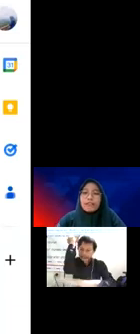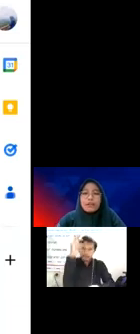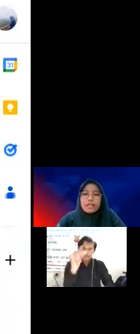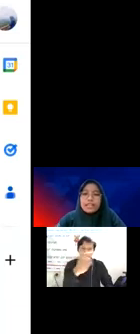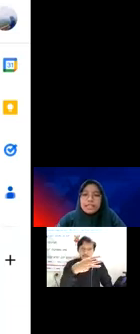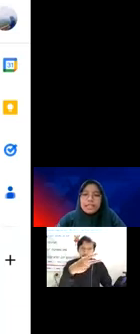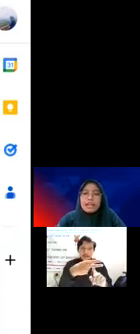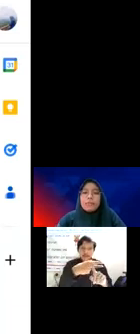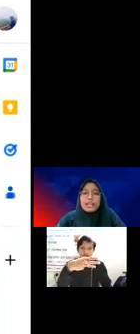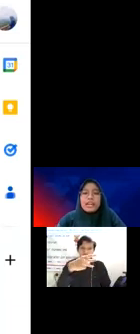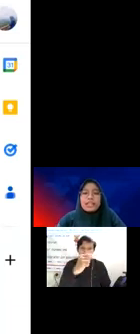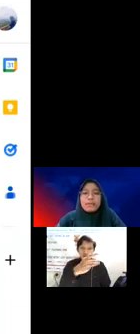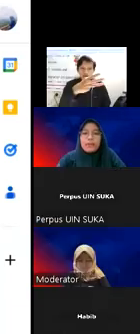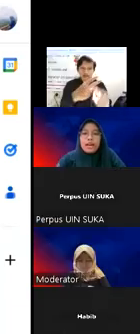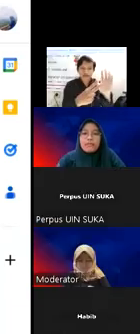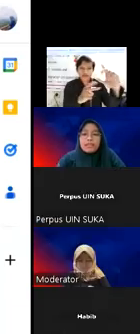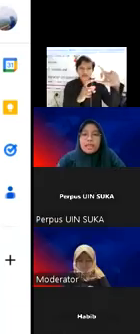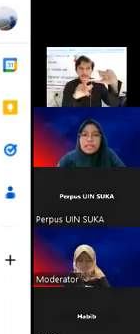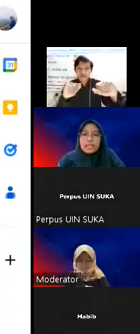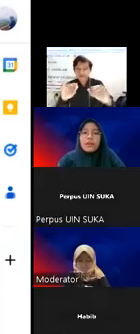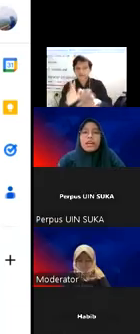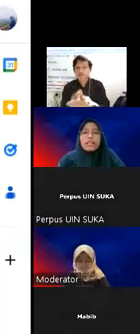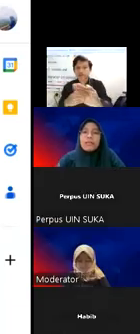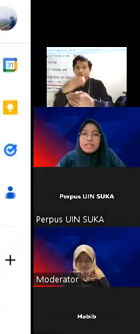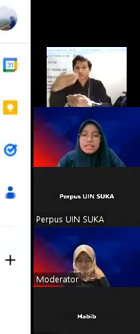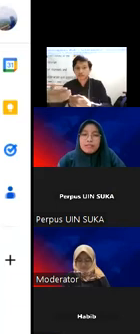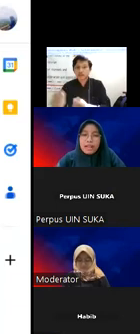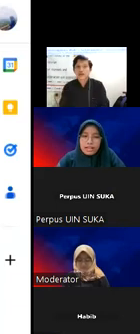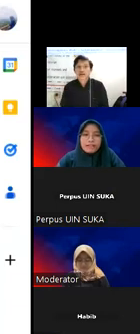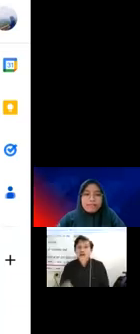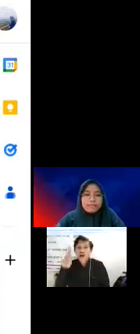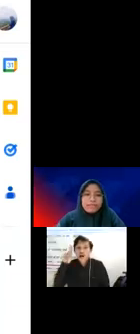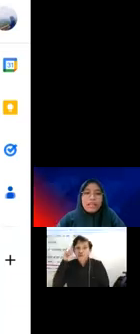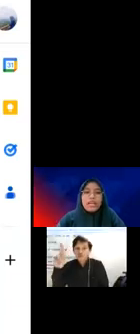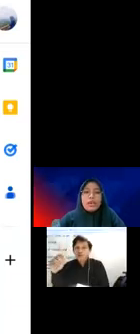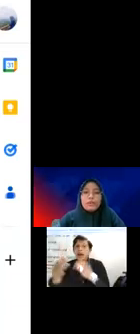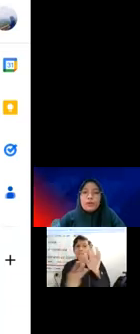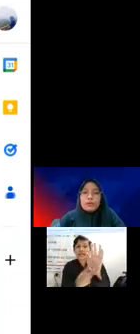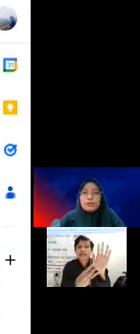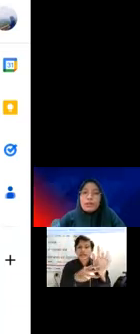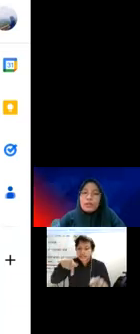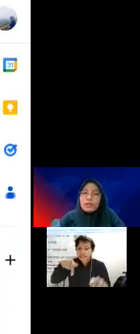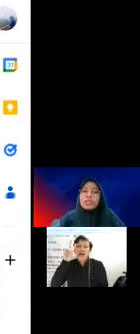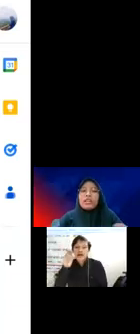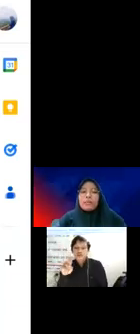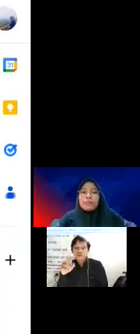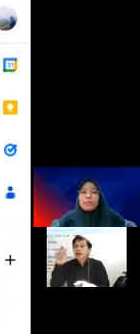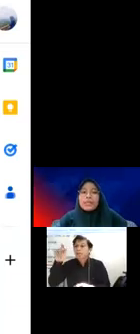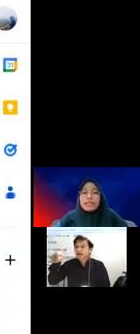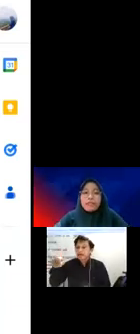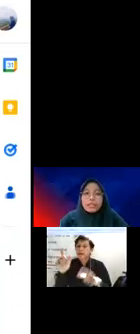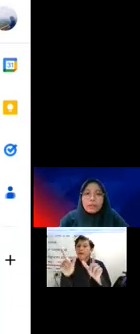Windows yang asli kalau misalkan tidak menggunakan Windows asli itu tidak bisa untuk mendownload